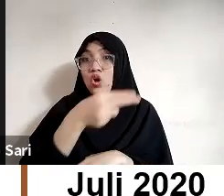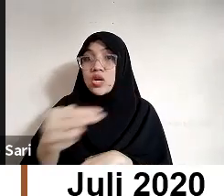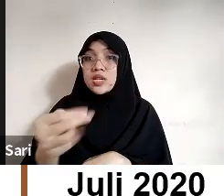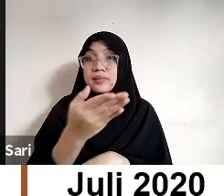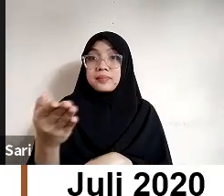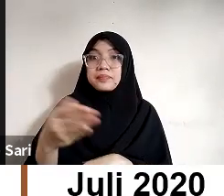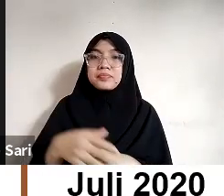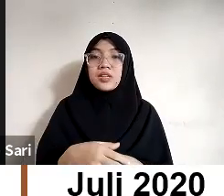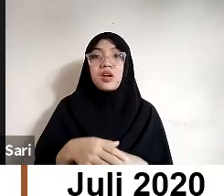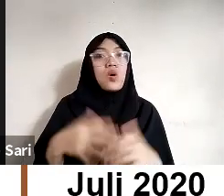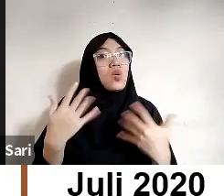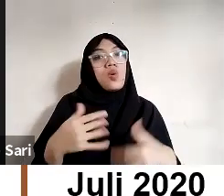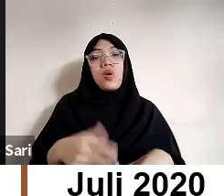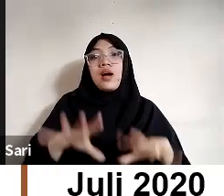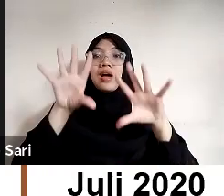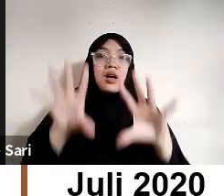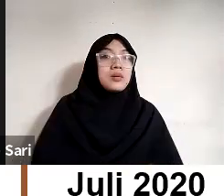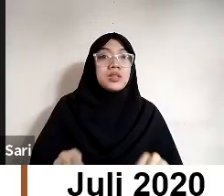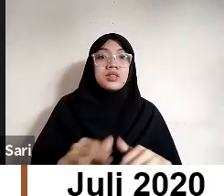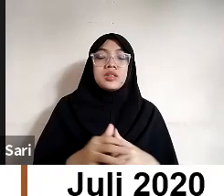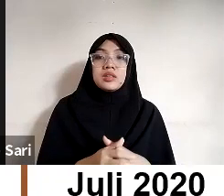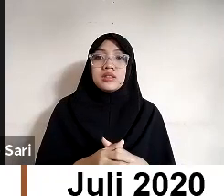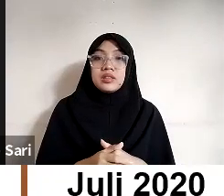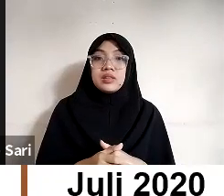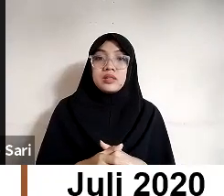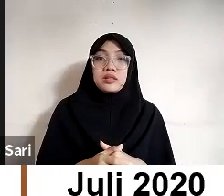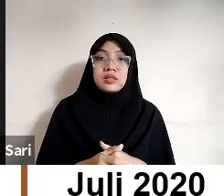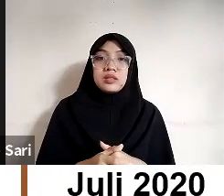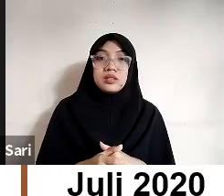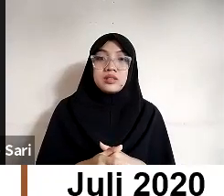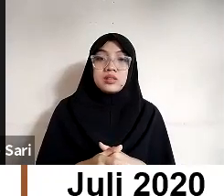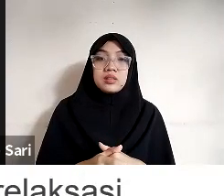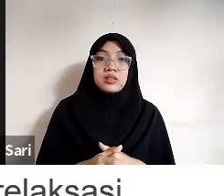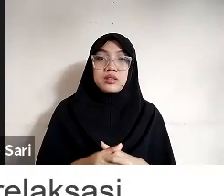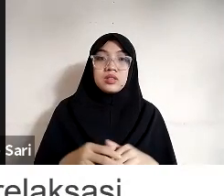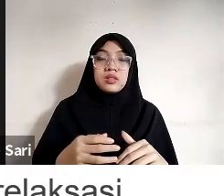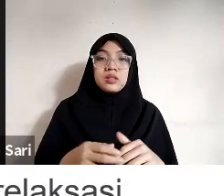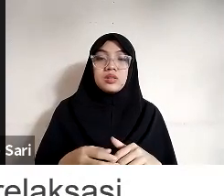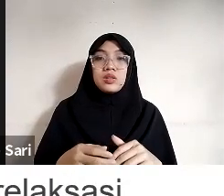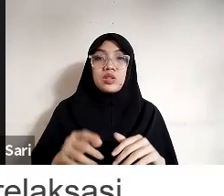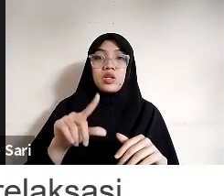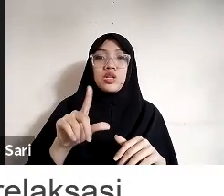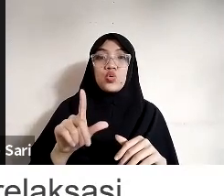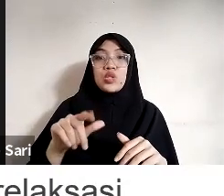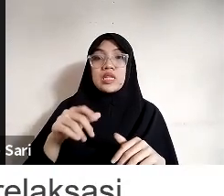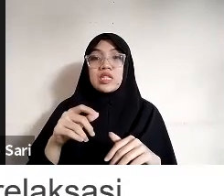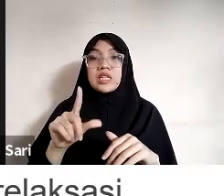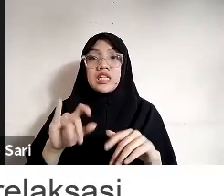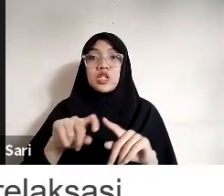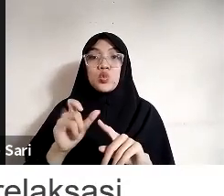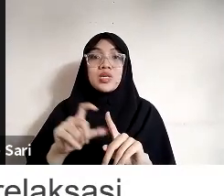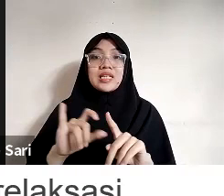habis-habisan, suku bunga sudah diturunkan, kemudian juga pelonggaran likuiditas, OJK ini juga